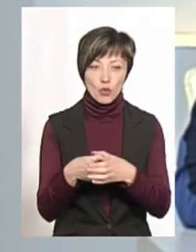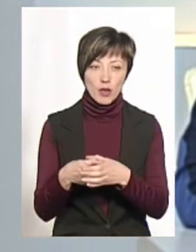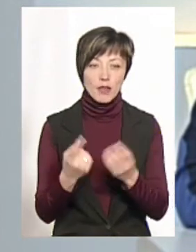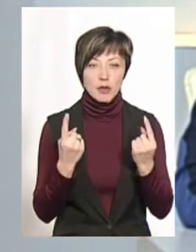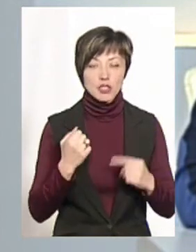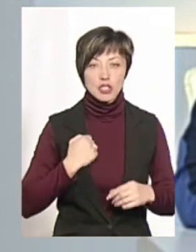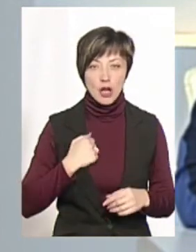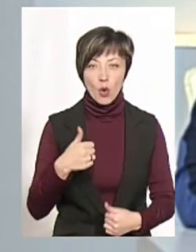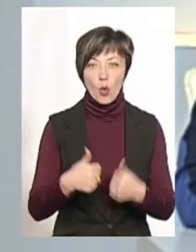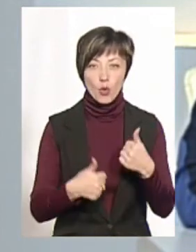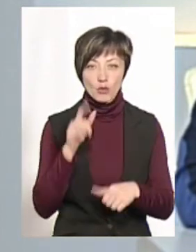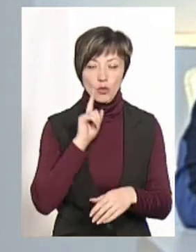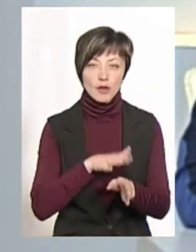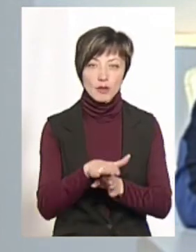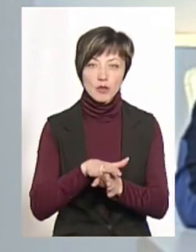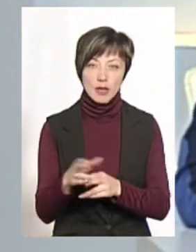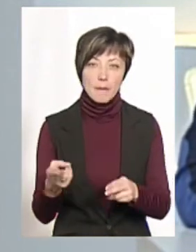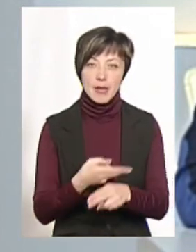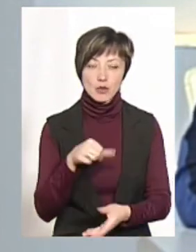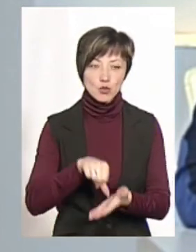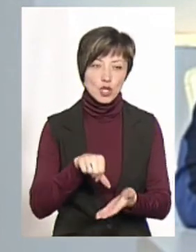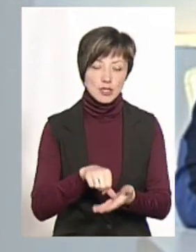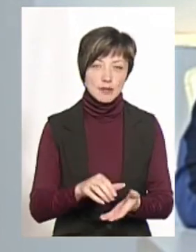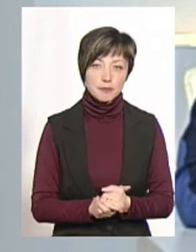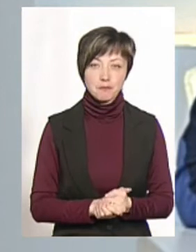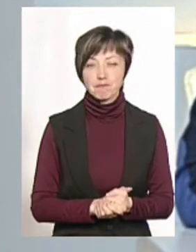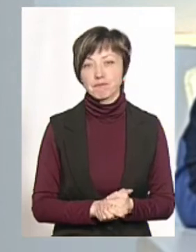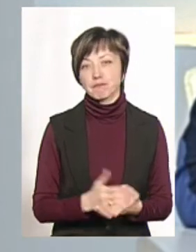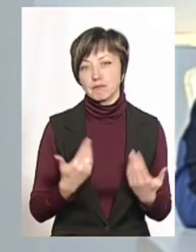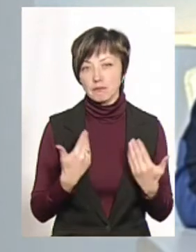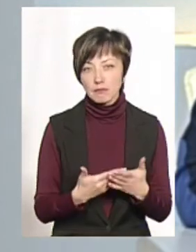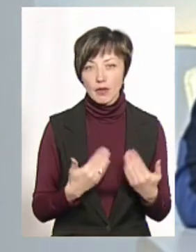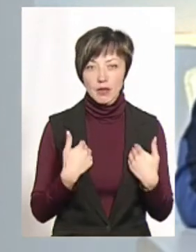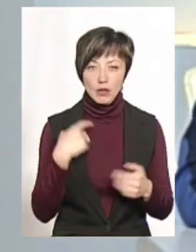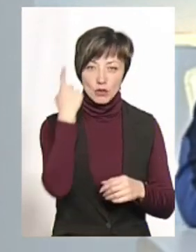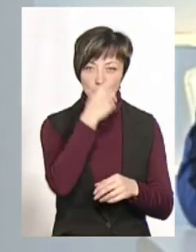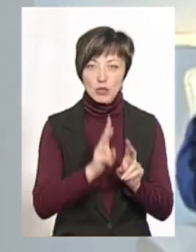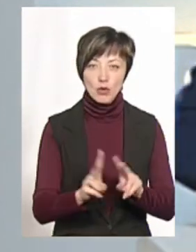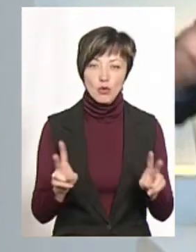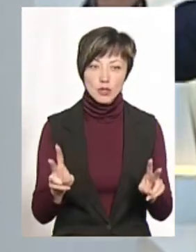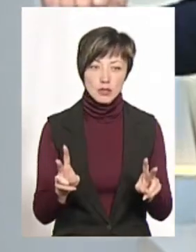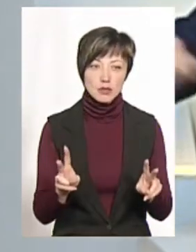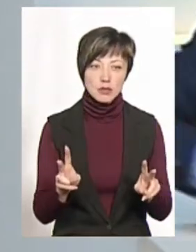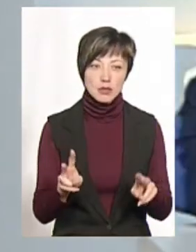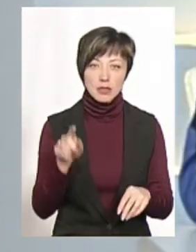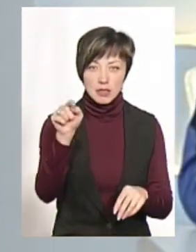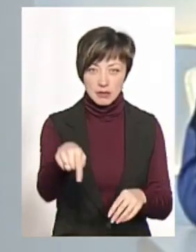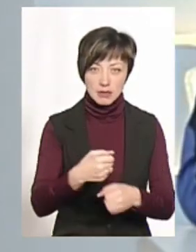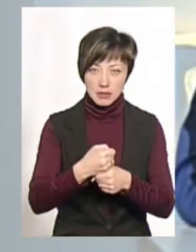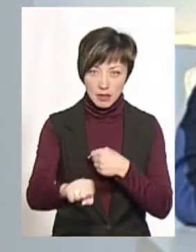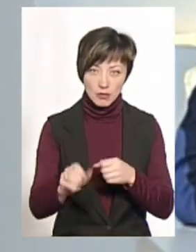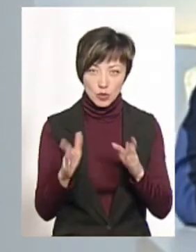На превеликий жаль, конкурси поки що відбуваються без учасників. Взяти мені особисто когось, умовно кажучи, за шкіркою, сказати, йди